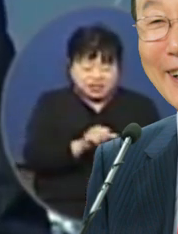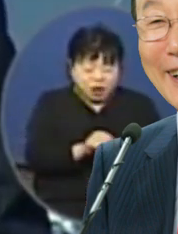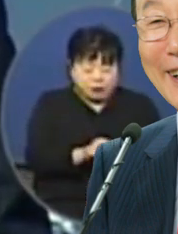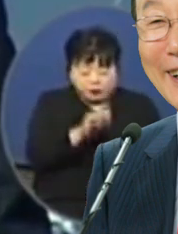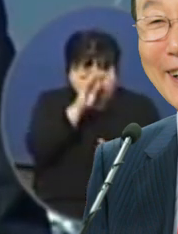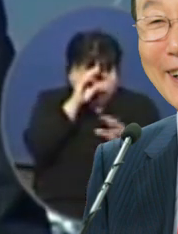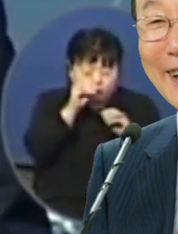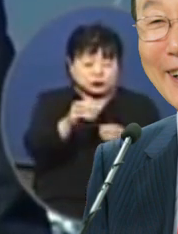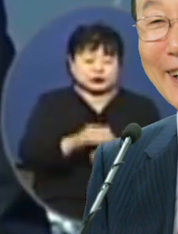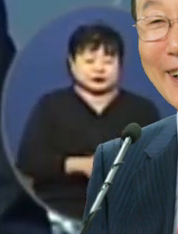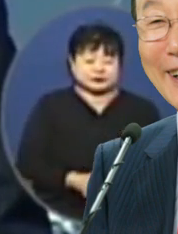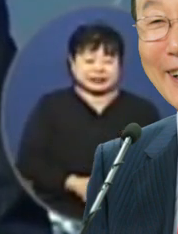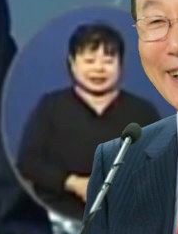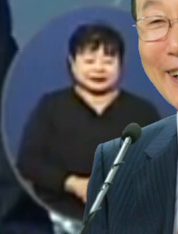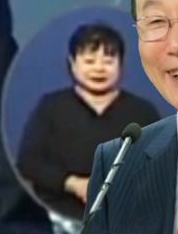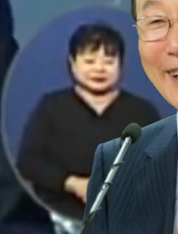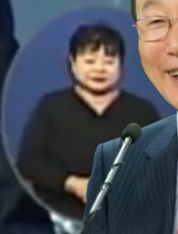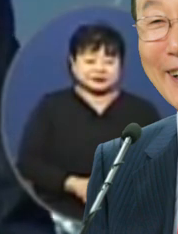주님께서 고쳐주셨습니다.